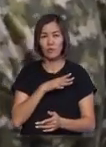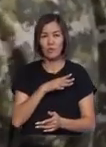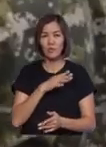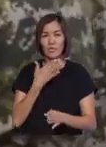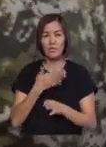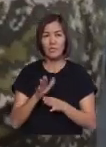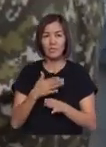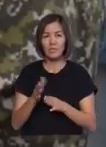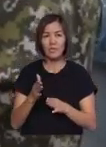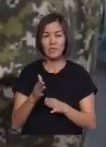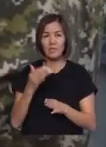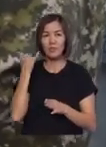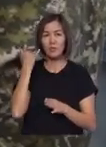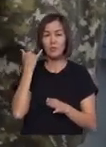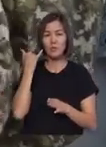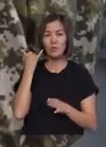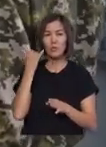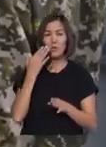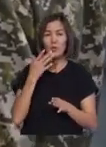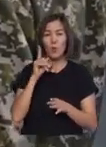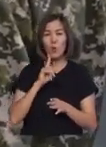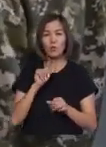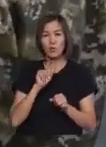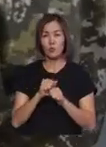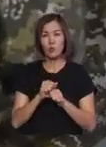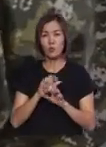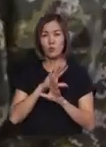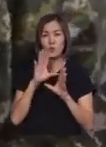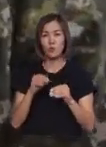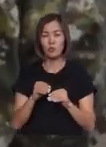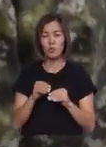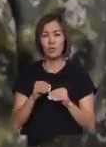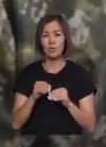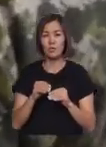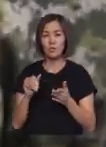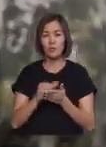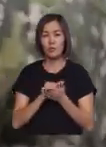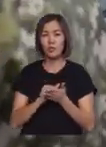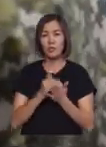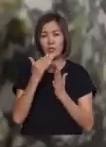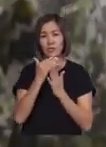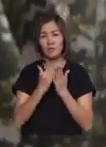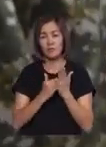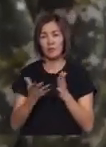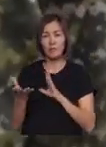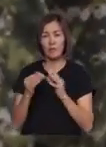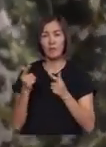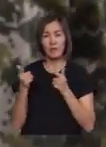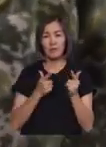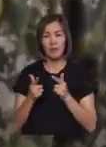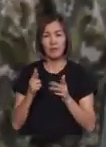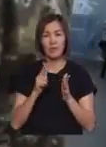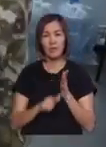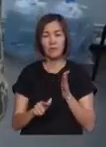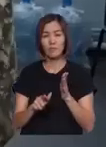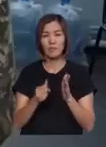несиелік төлемдерін уақытша тоқтату бойынша міне құжаттар тізімдемесі, барлығы 70